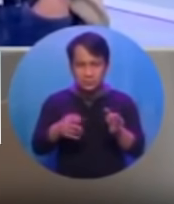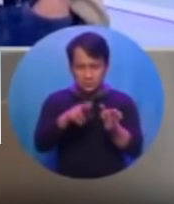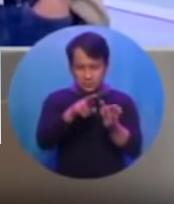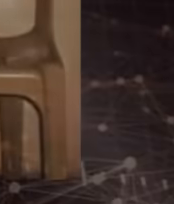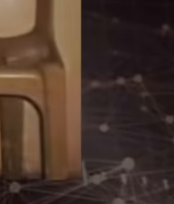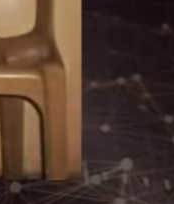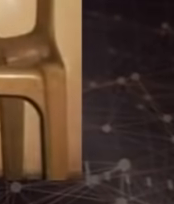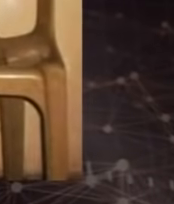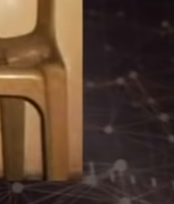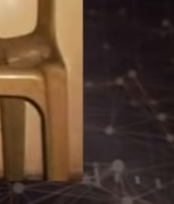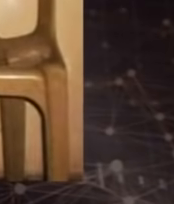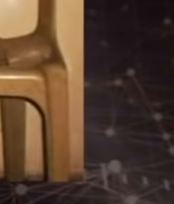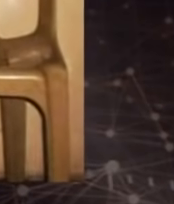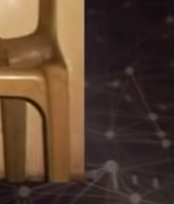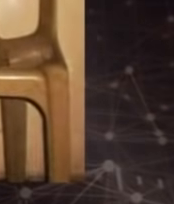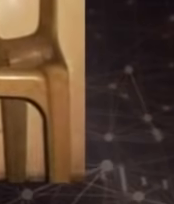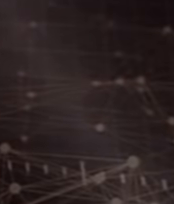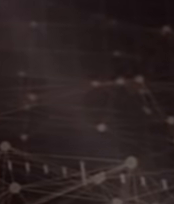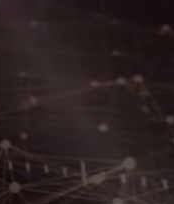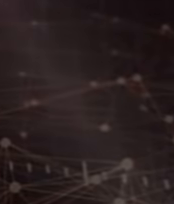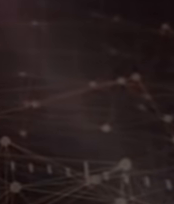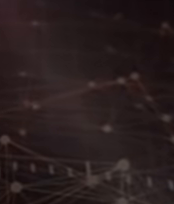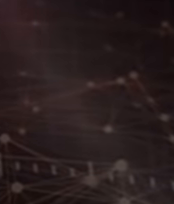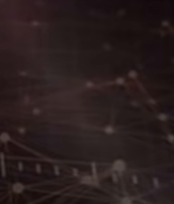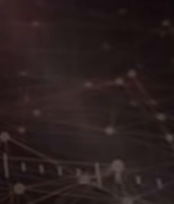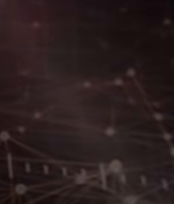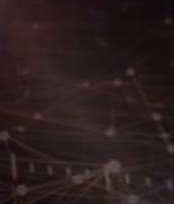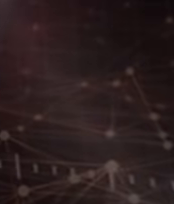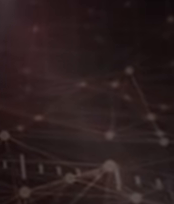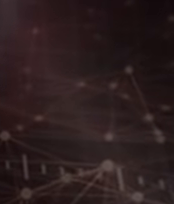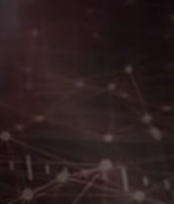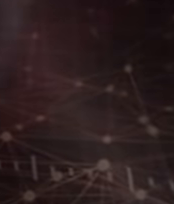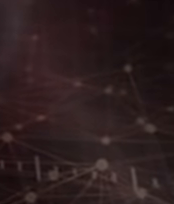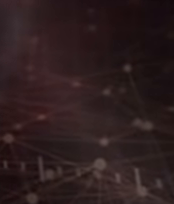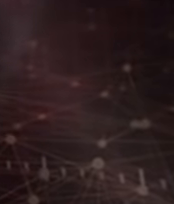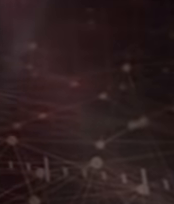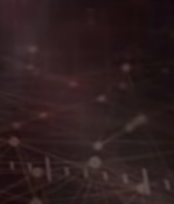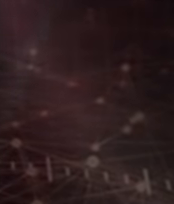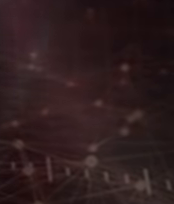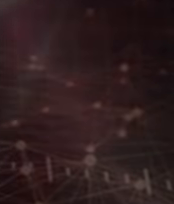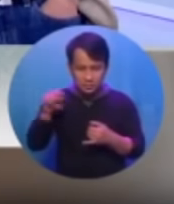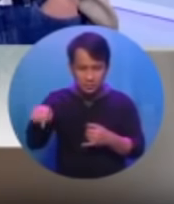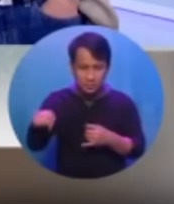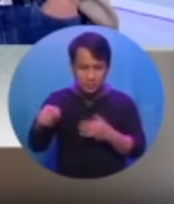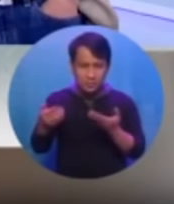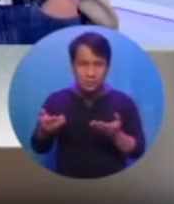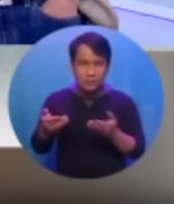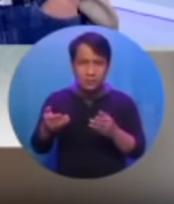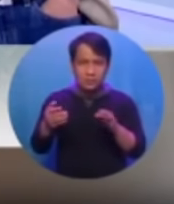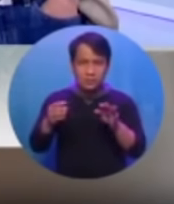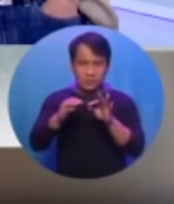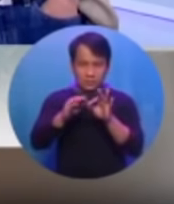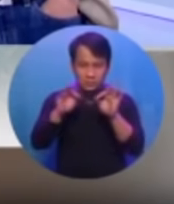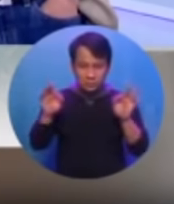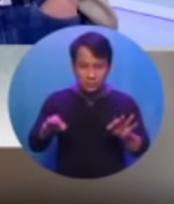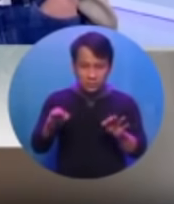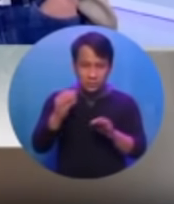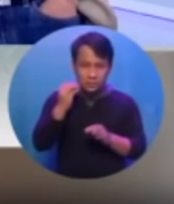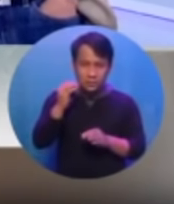nakaburol itong nanay nyo at saka yung kapatid nyo? Bali, ngayon sir, nandito po kami sa Porinaria po